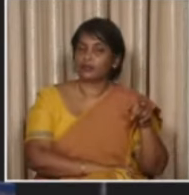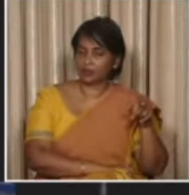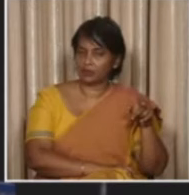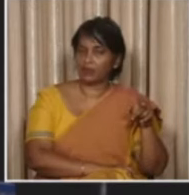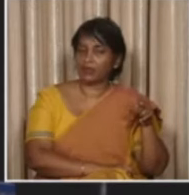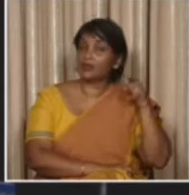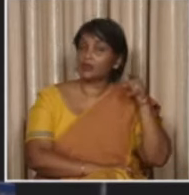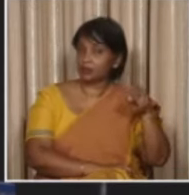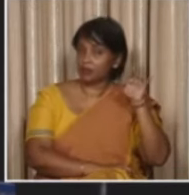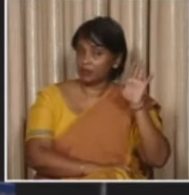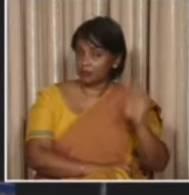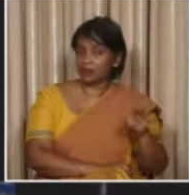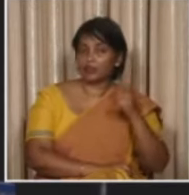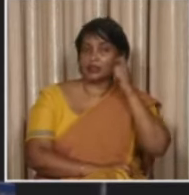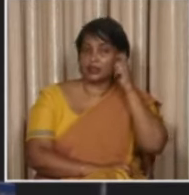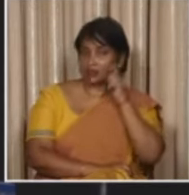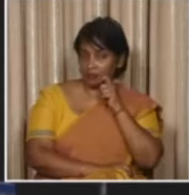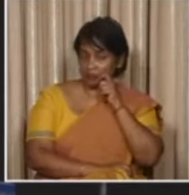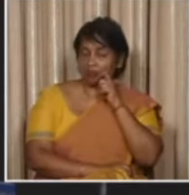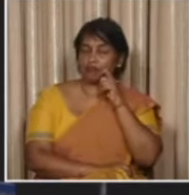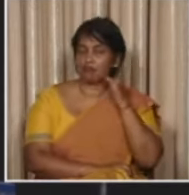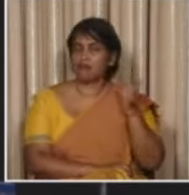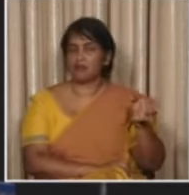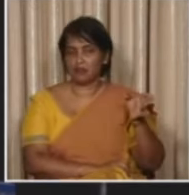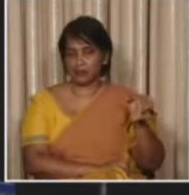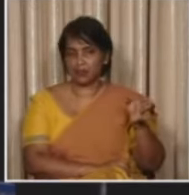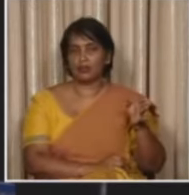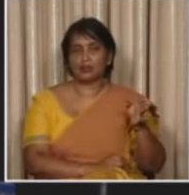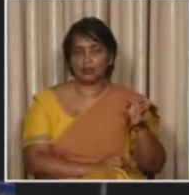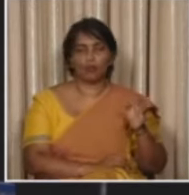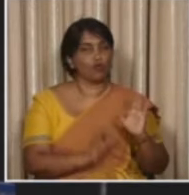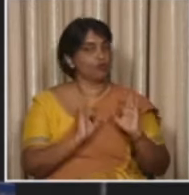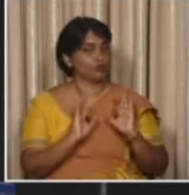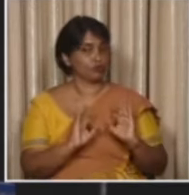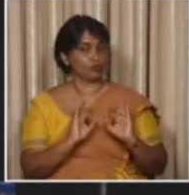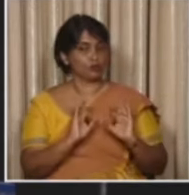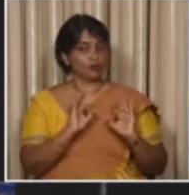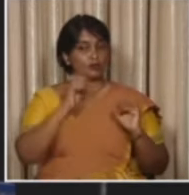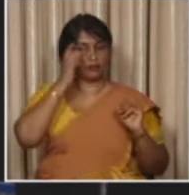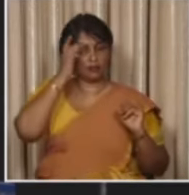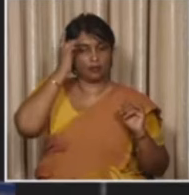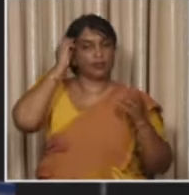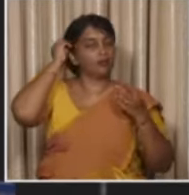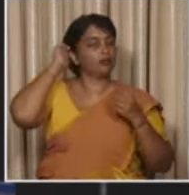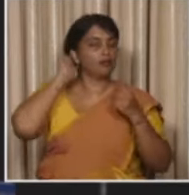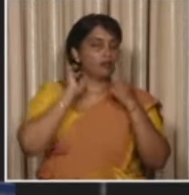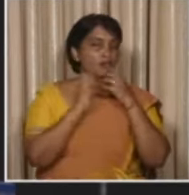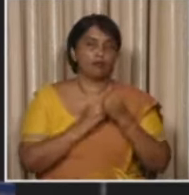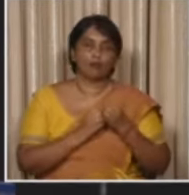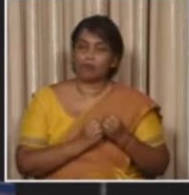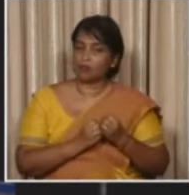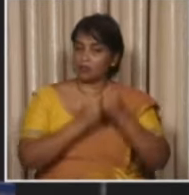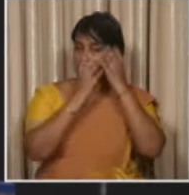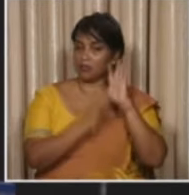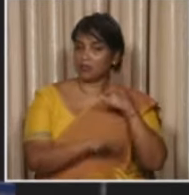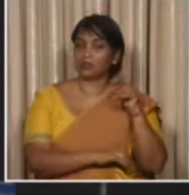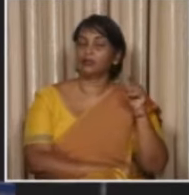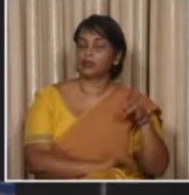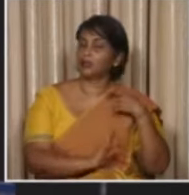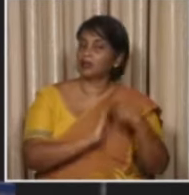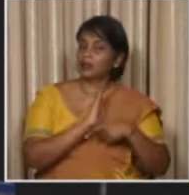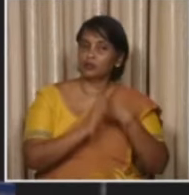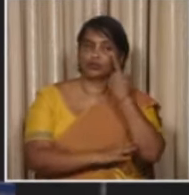മേയായ ത്രസ്തവാദീൻ ഹട്ടിയട്ട് സൂദാനം വിനവ ബോംബയാക് ഉപുറവാ ഹരള മേ രട്ടേ